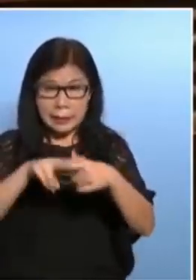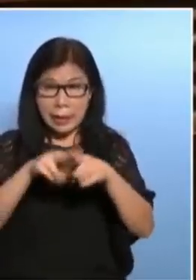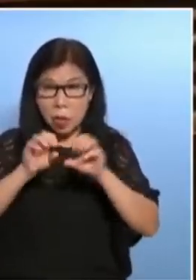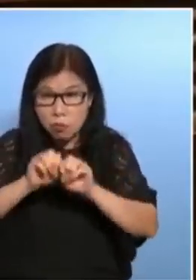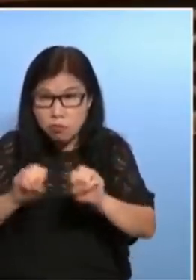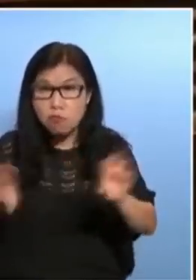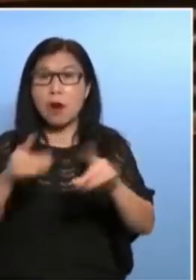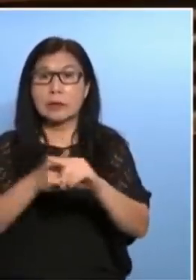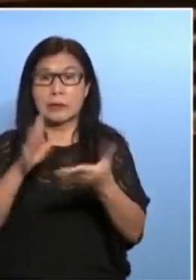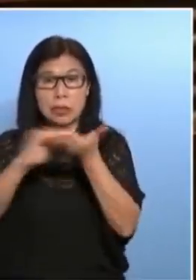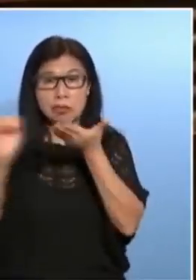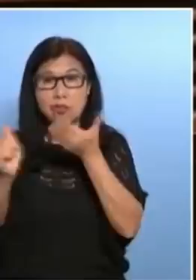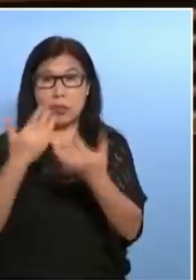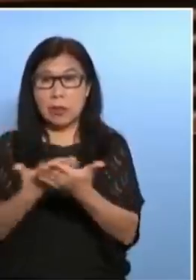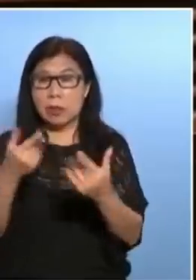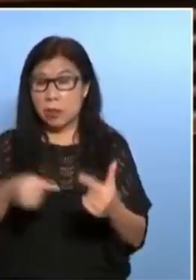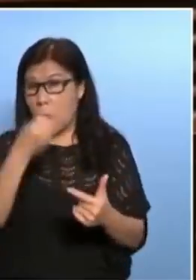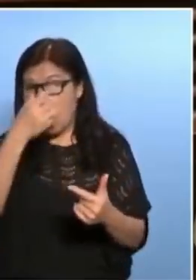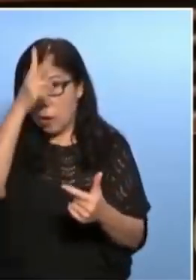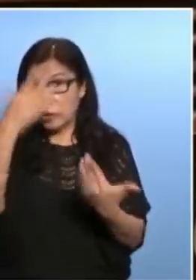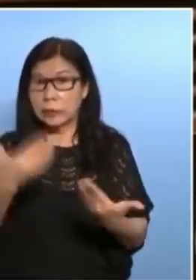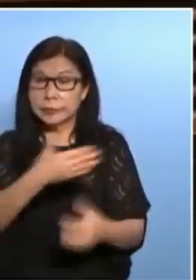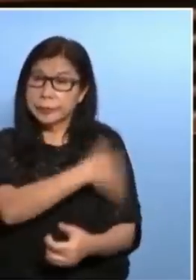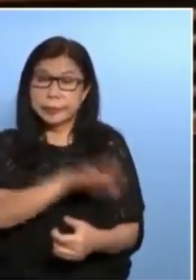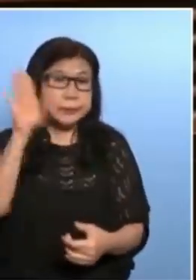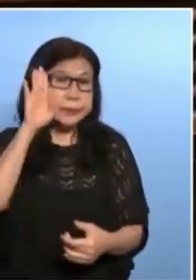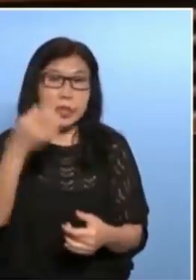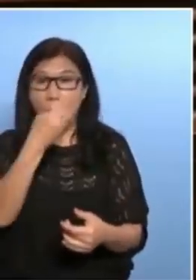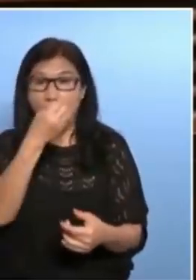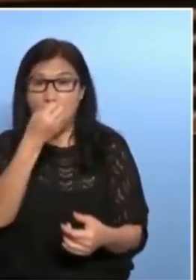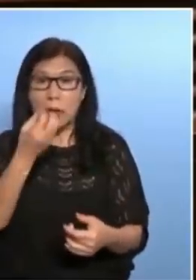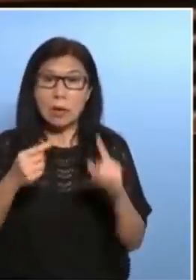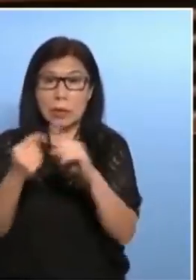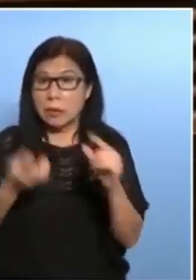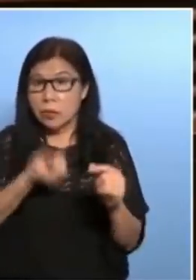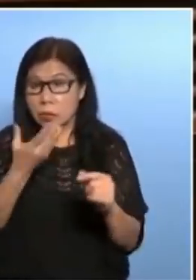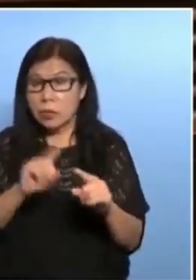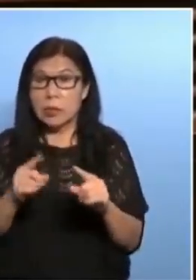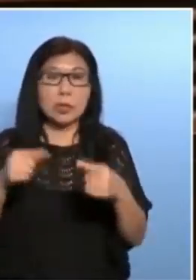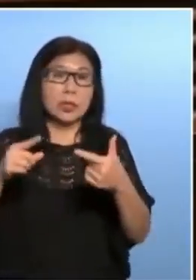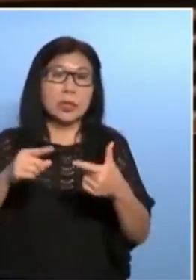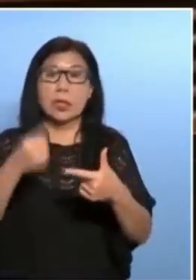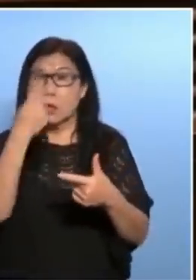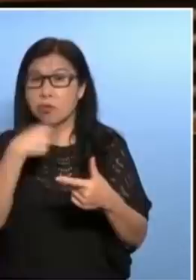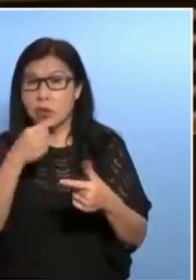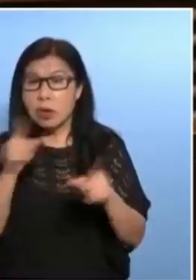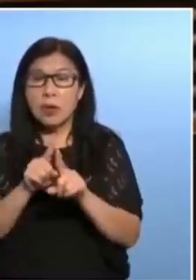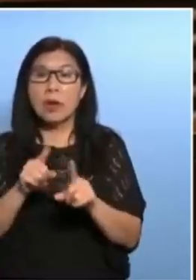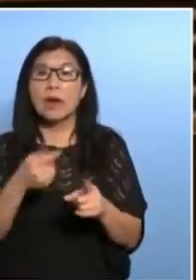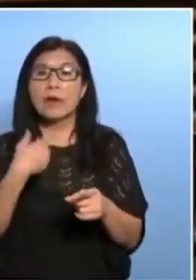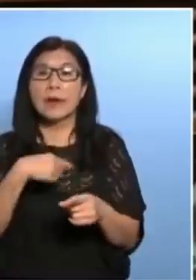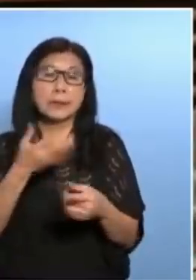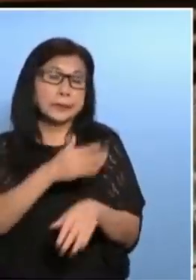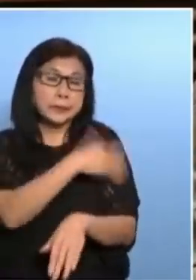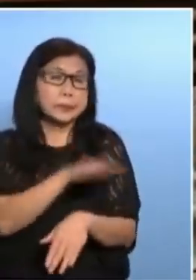點的。很清楚看得到，當特區政府漠視香港人的意見的時候，用同樣的嘴臉去敷衍香